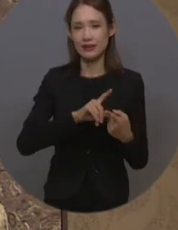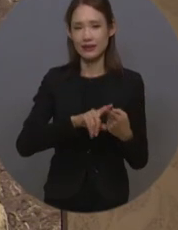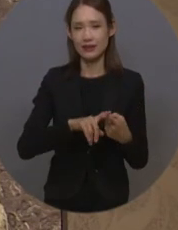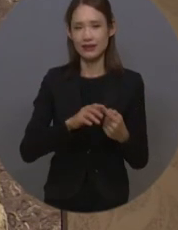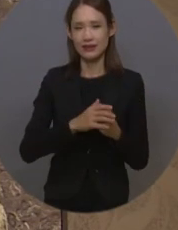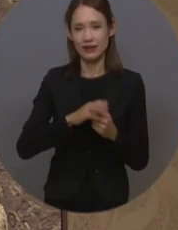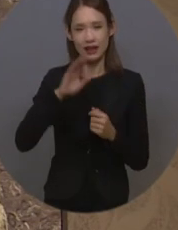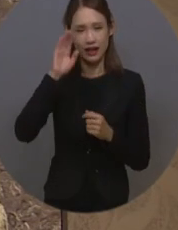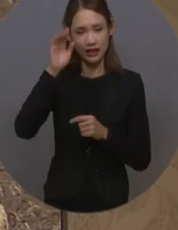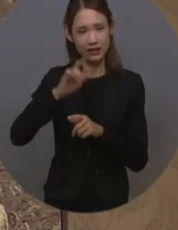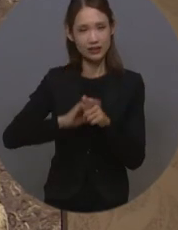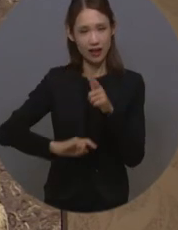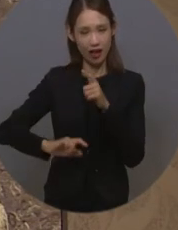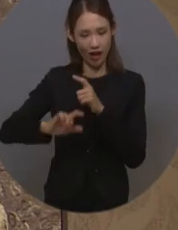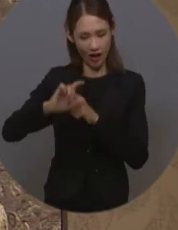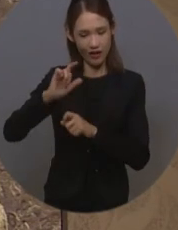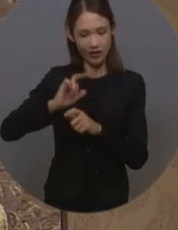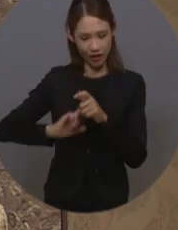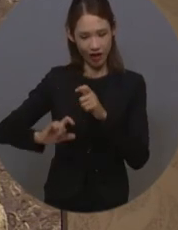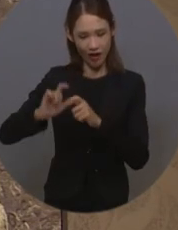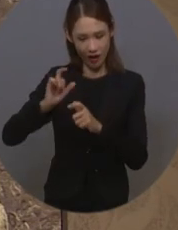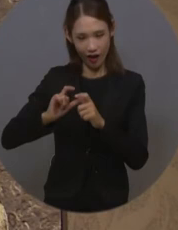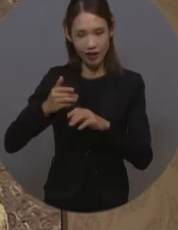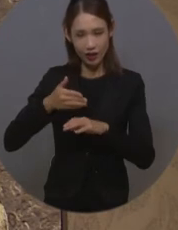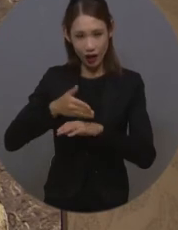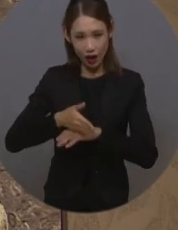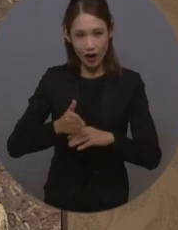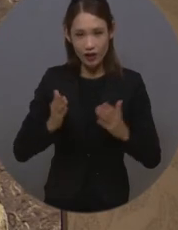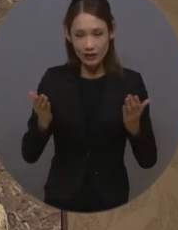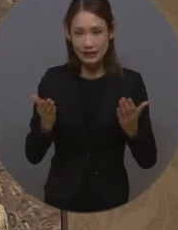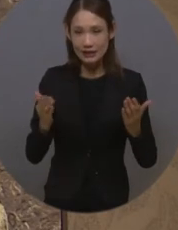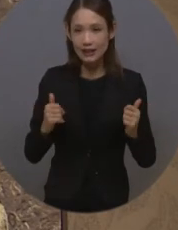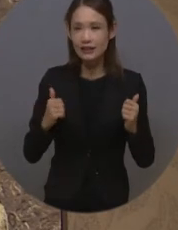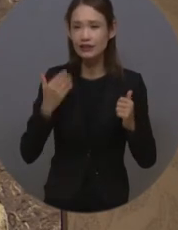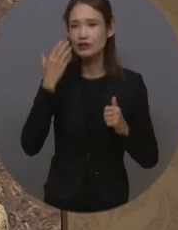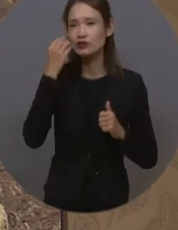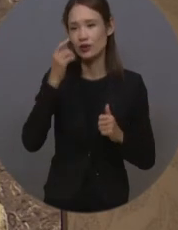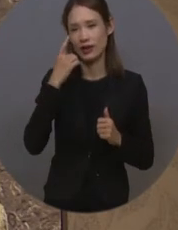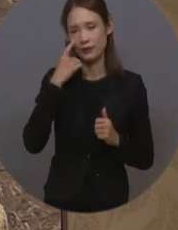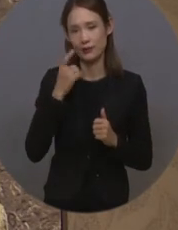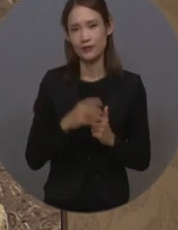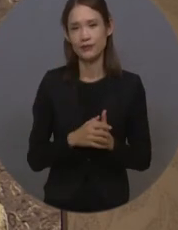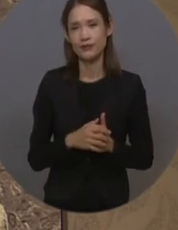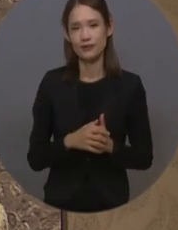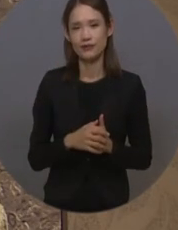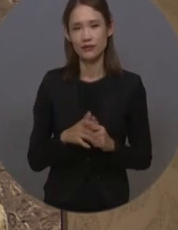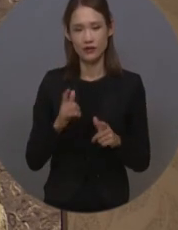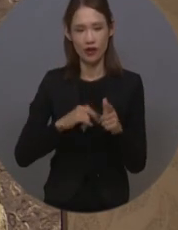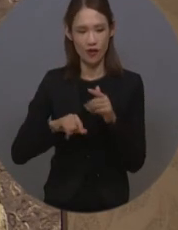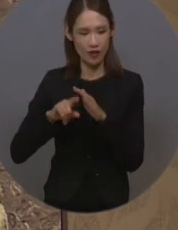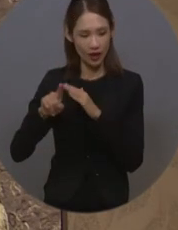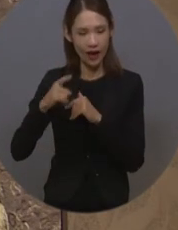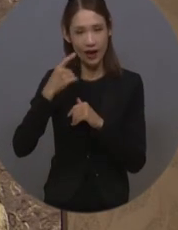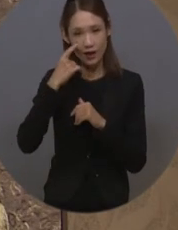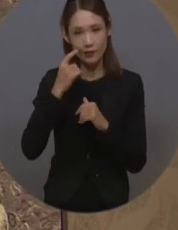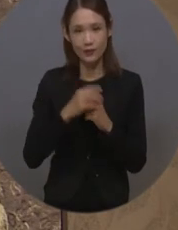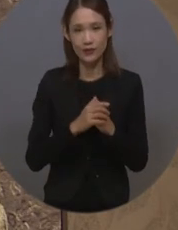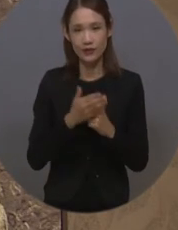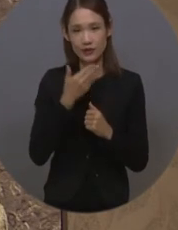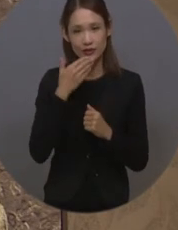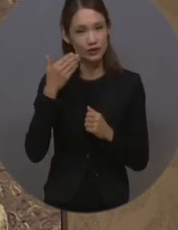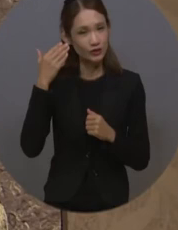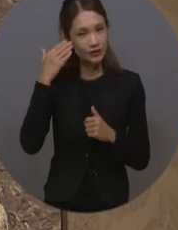그렇게 앞으로 이 차곡차곡 일을 진행을 해야 되겠고 더 나아가서